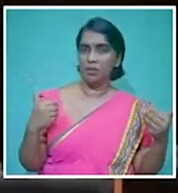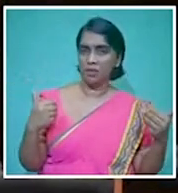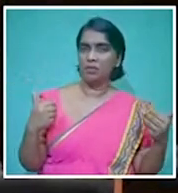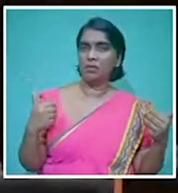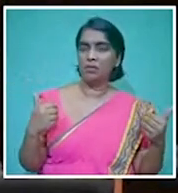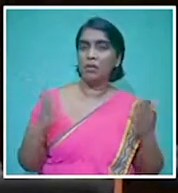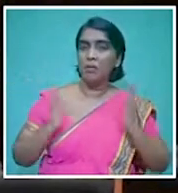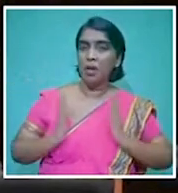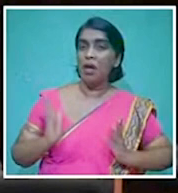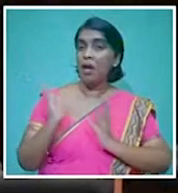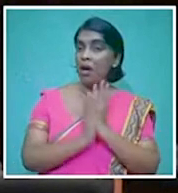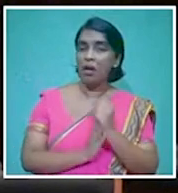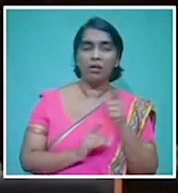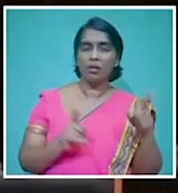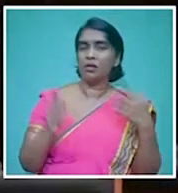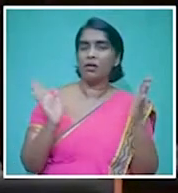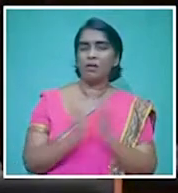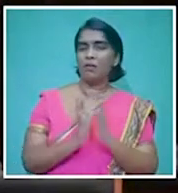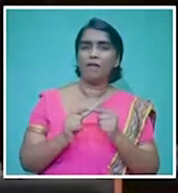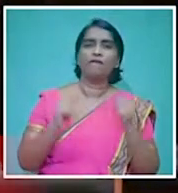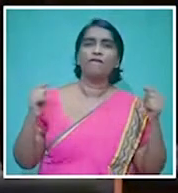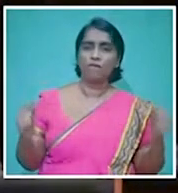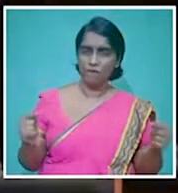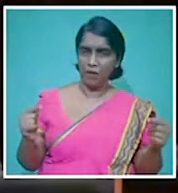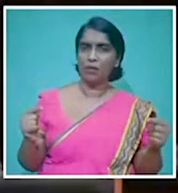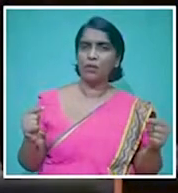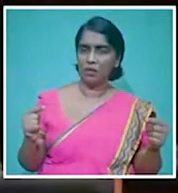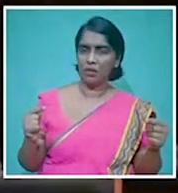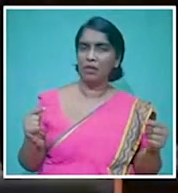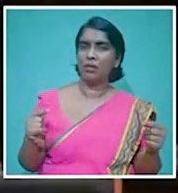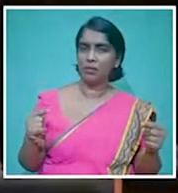ක මානව හිමිකම් වලට සම්පූර්ණයෙන්ම විරුද්ධයි